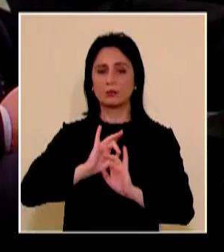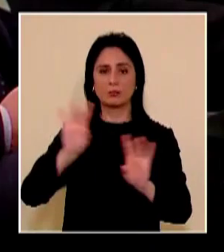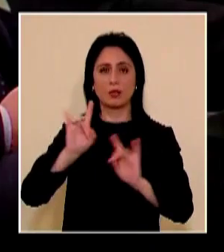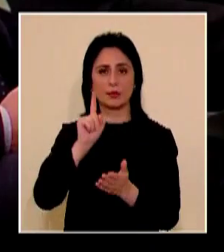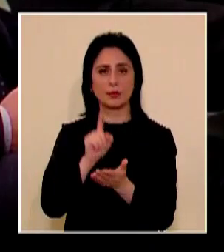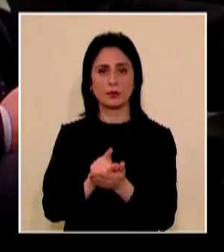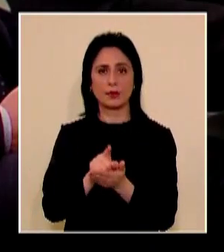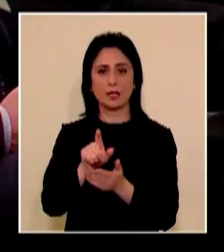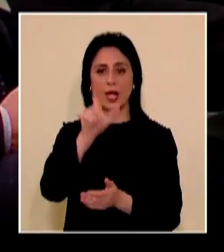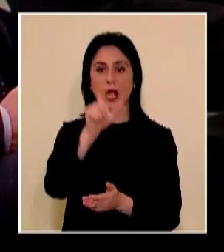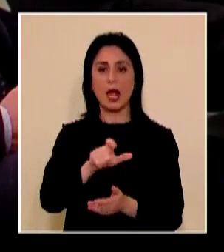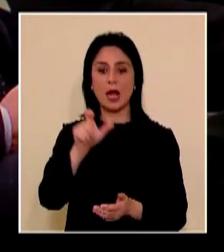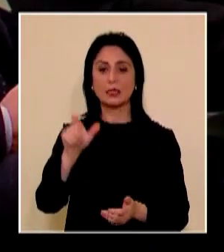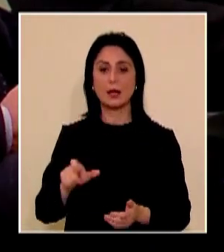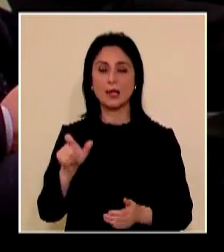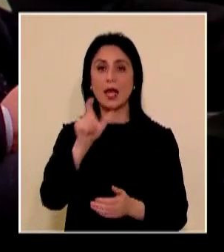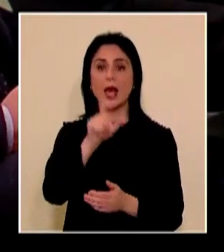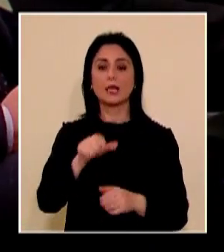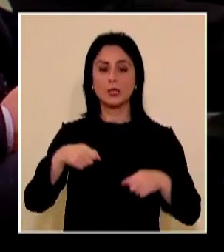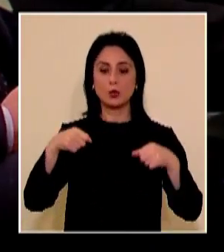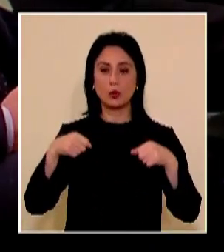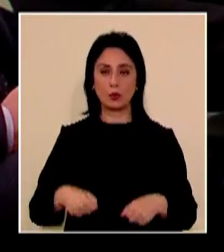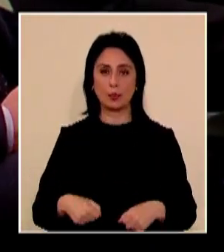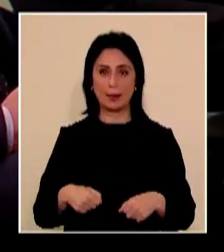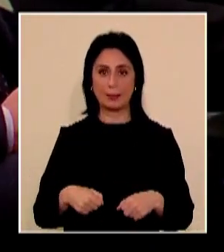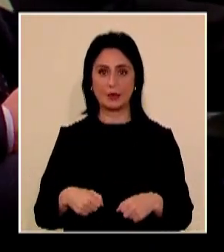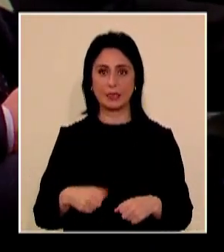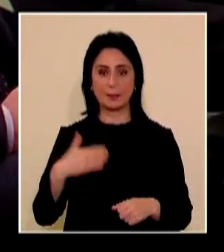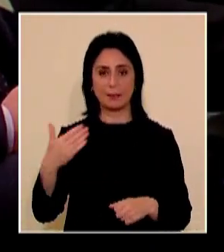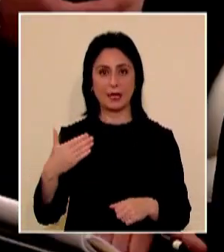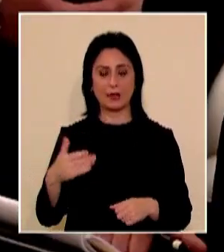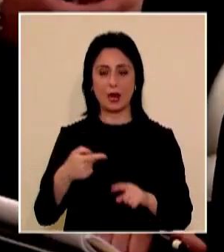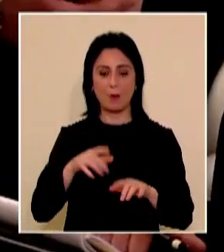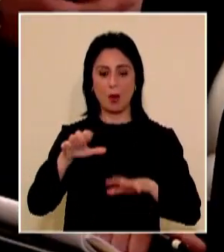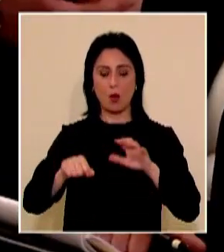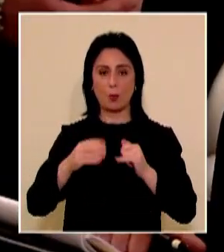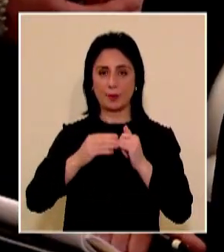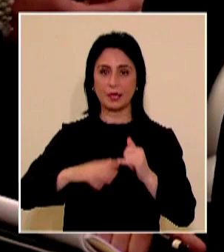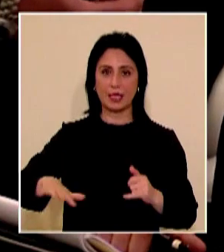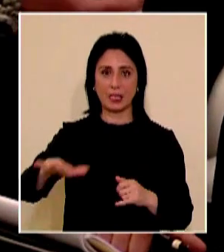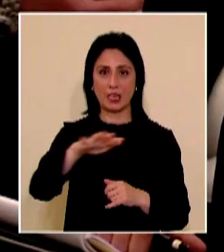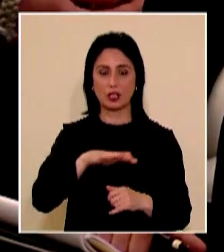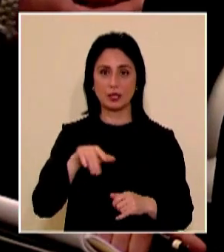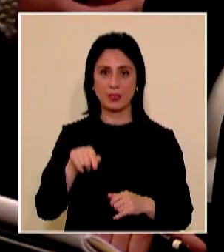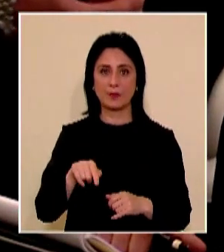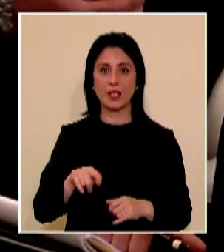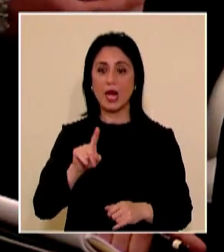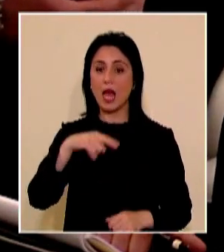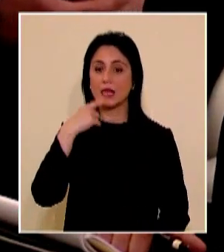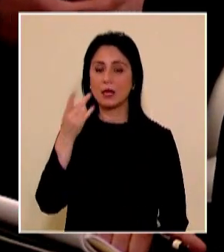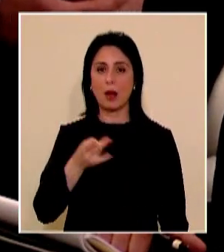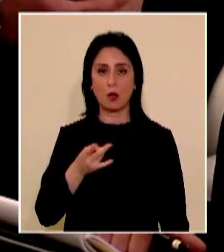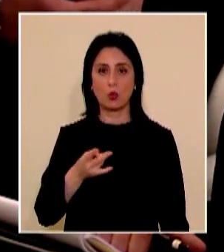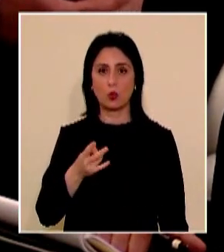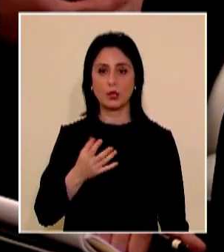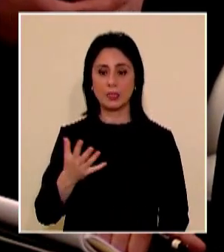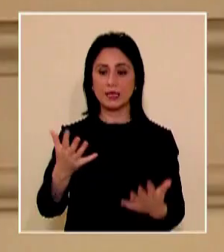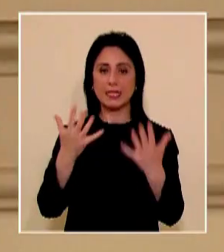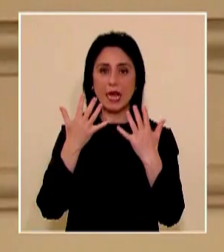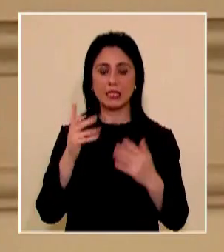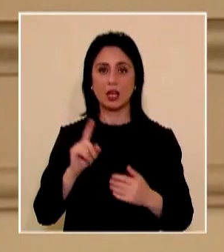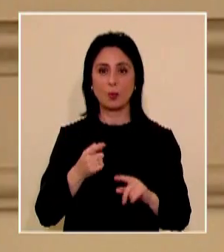człowieka są naruszane. W związku z powyższym oczywistą sprawą jest, że wymaga to